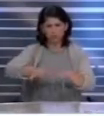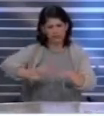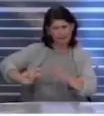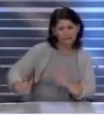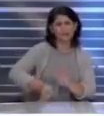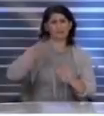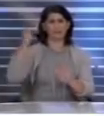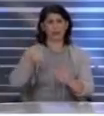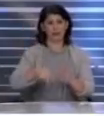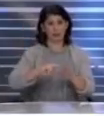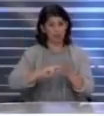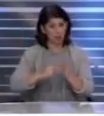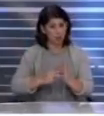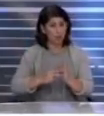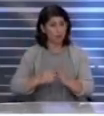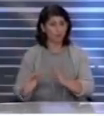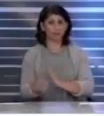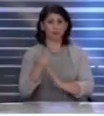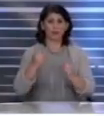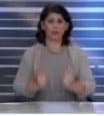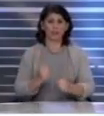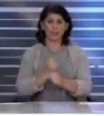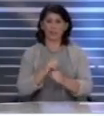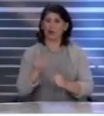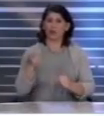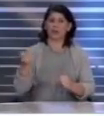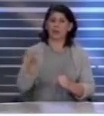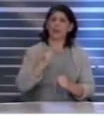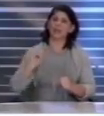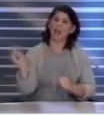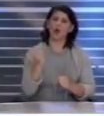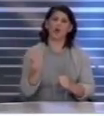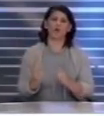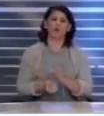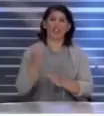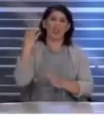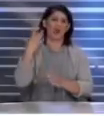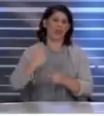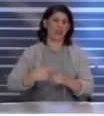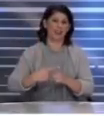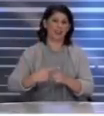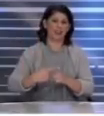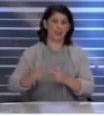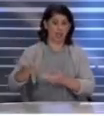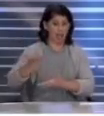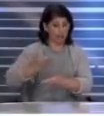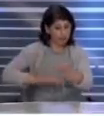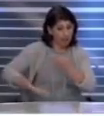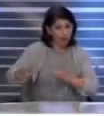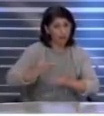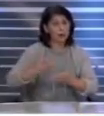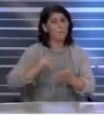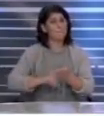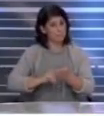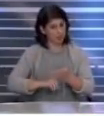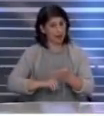δημιουργεί θέσεις εργασίας και όχι χρέη για όλους τους νέους Έλληνες. σε αντάλλαγμα. Θα πρέπει επίσης οι